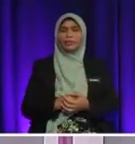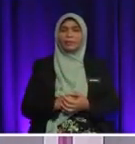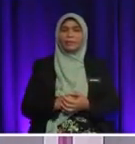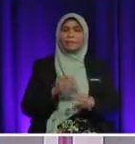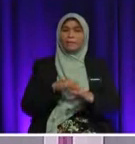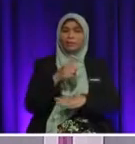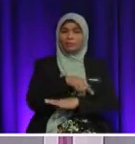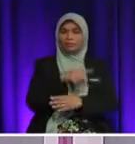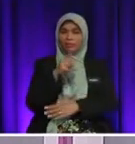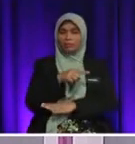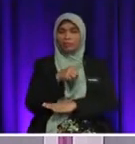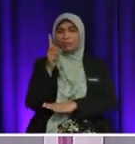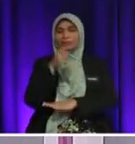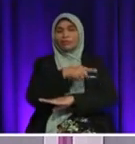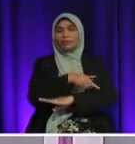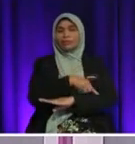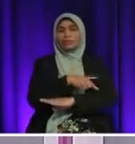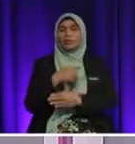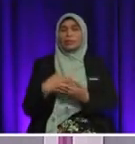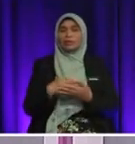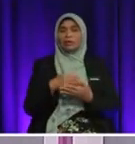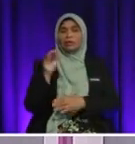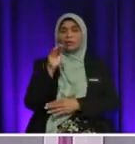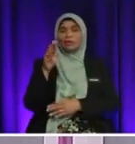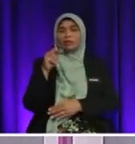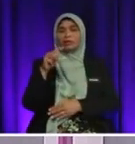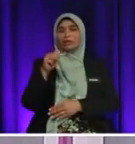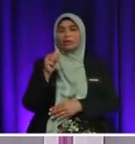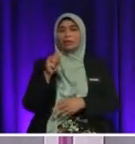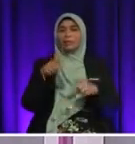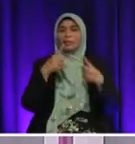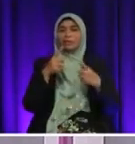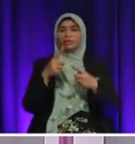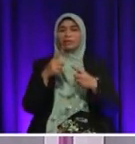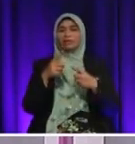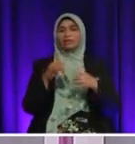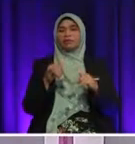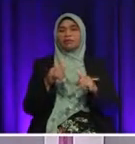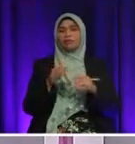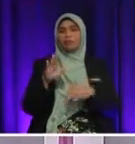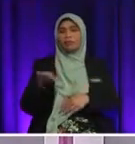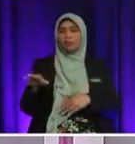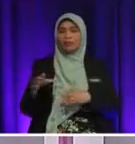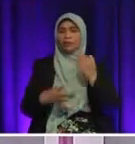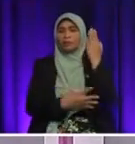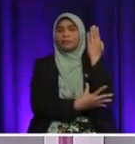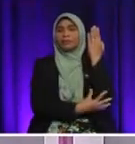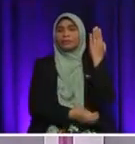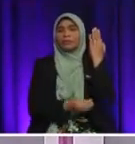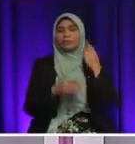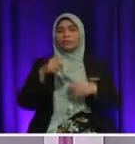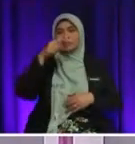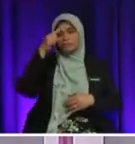suatu hari, anak ular naga ini pergi meninggalkan budak miskin. Kenapa tinggalkan budak miskin?